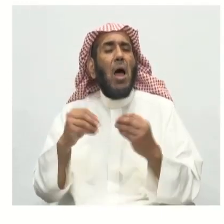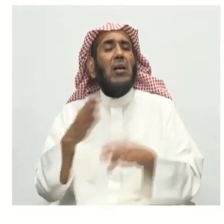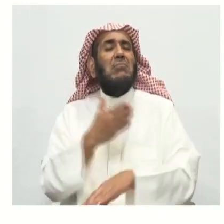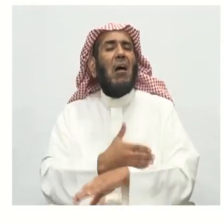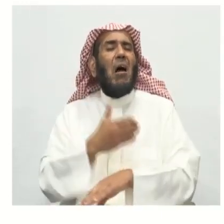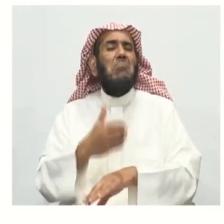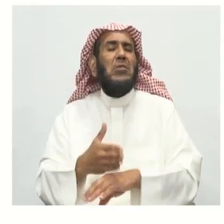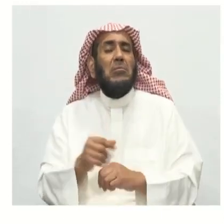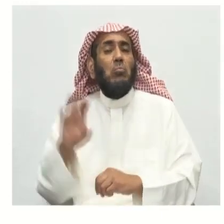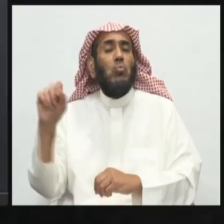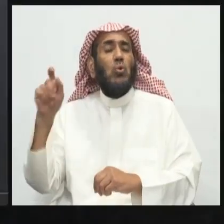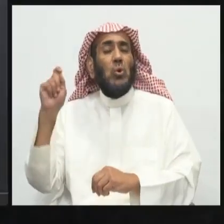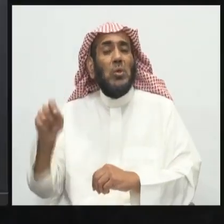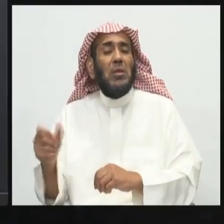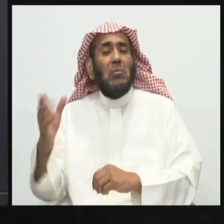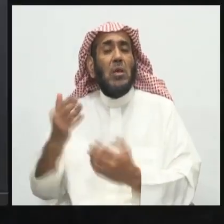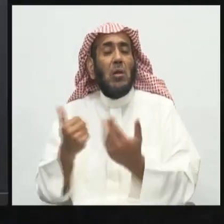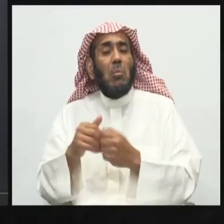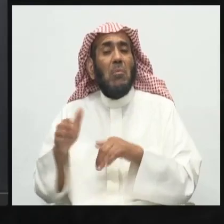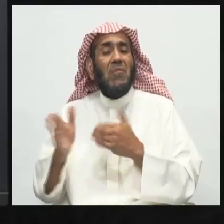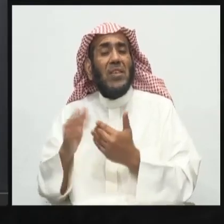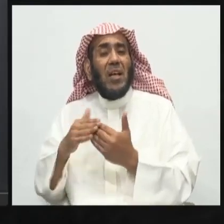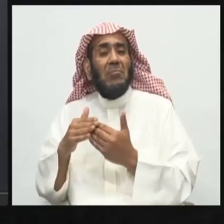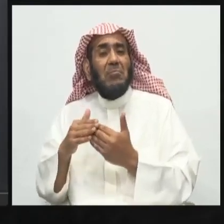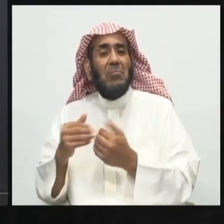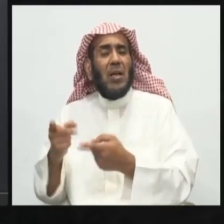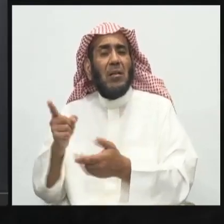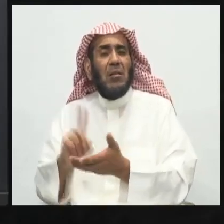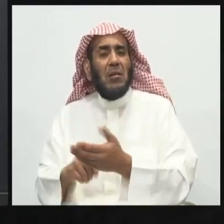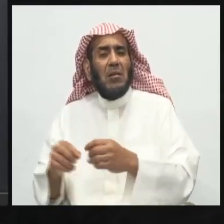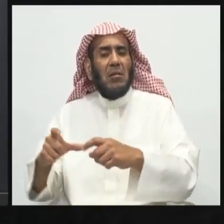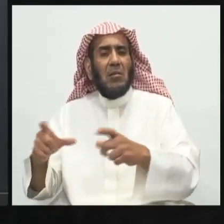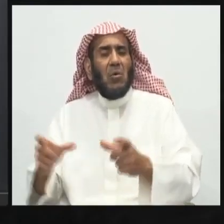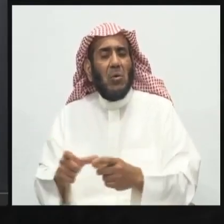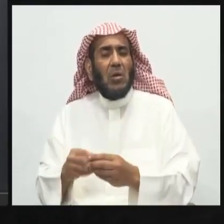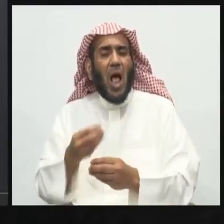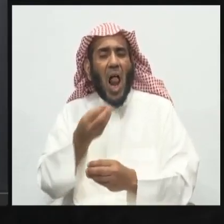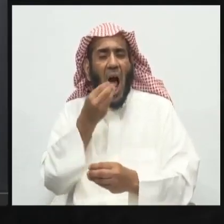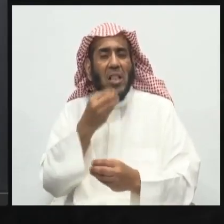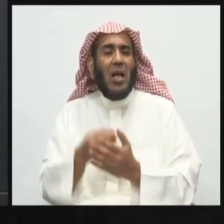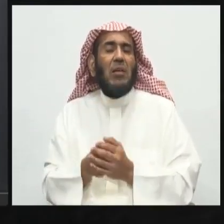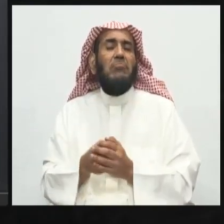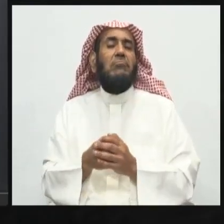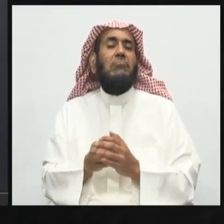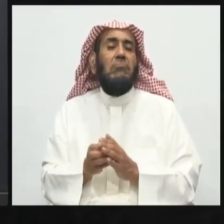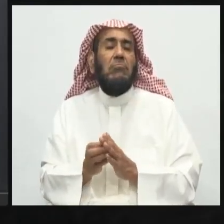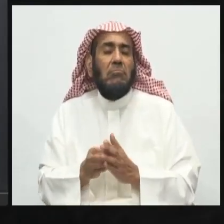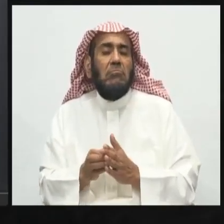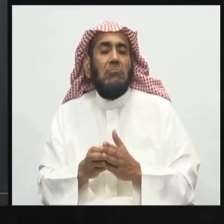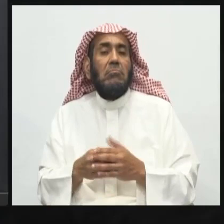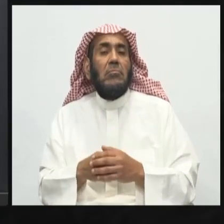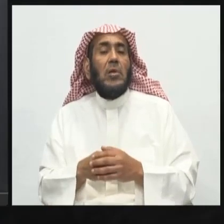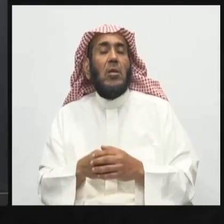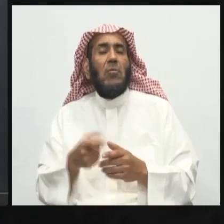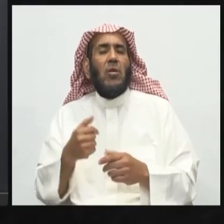موسى الان يطلب من فتاه ان يضع ويحضر لهم الغداء